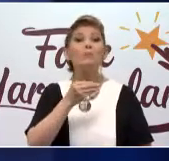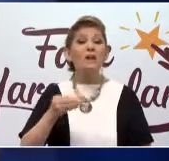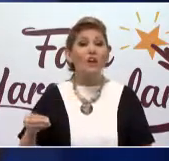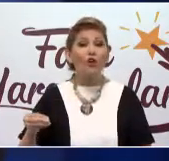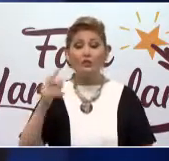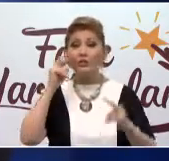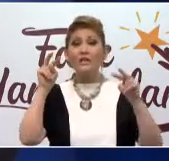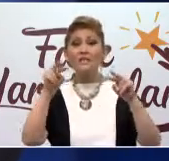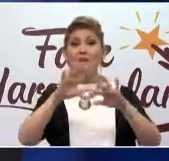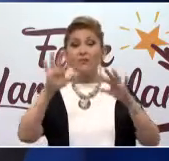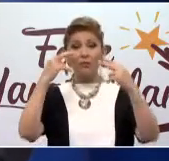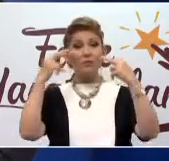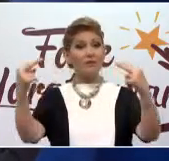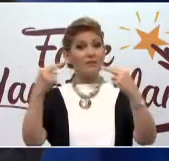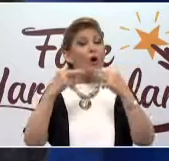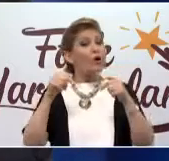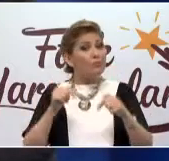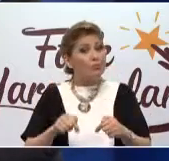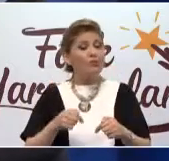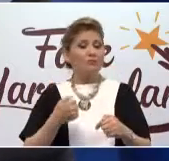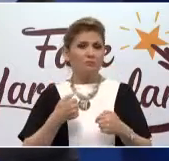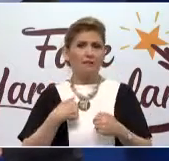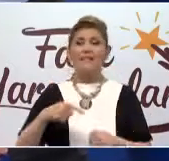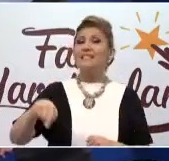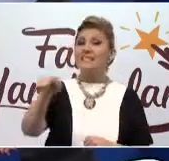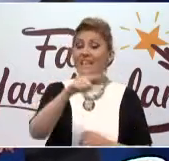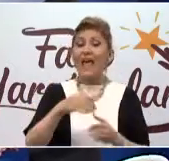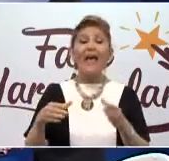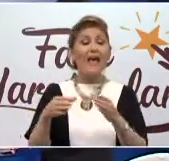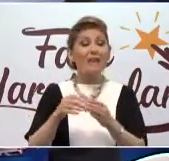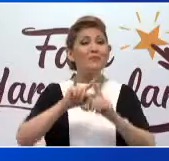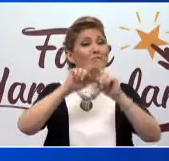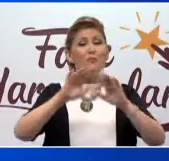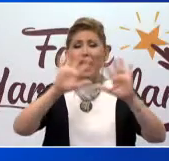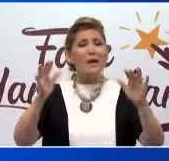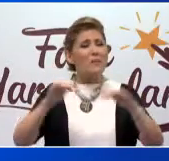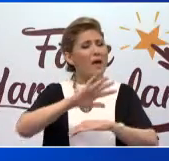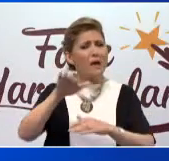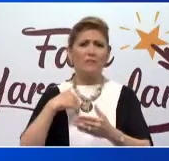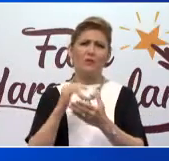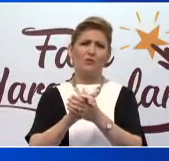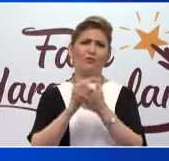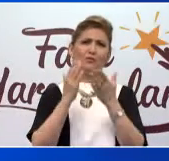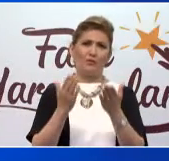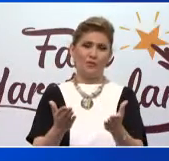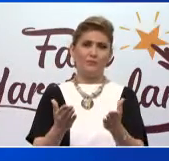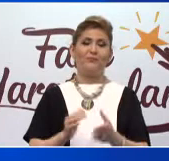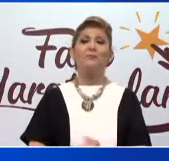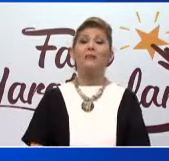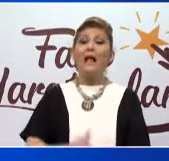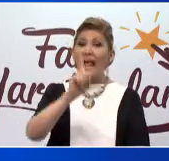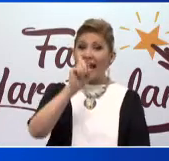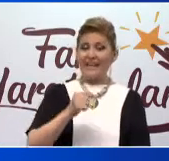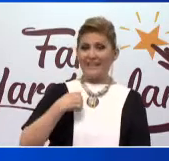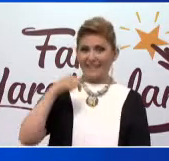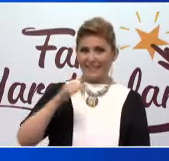izleme rakamına ulaşmışız. Bunlardan dolayı sizi, ekibi, tüm katılanları tabii kutluyorum. Evet. Biz ilk sezonda